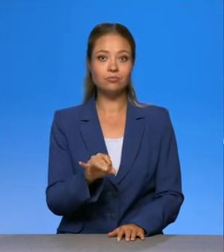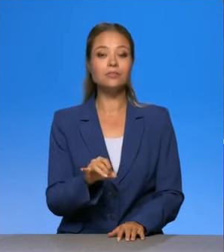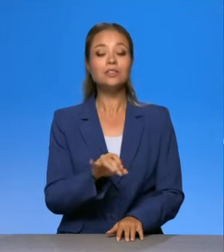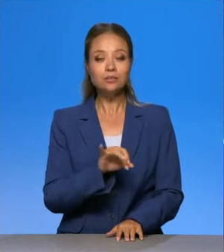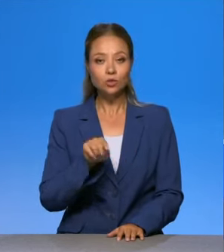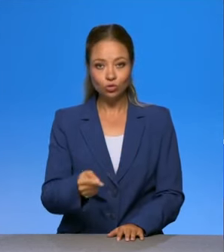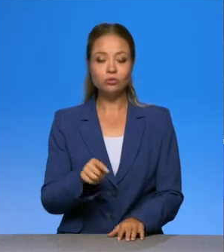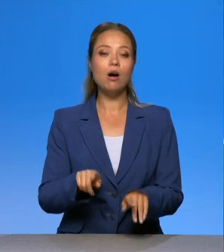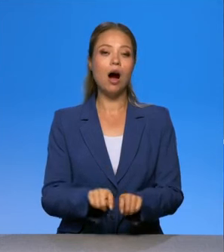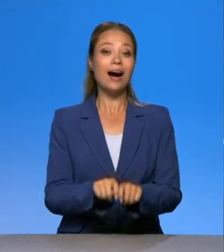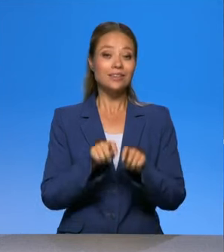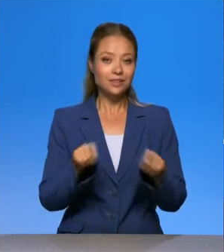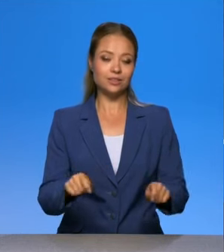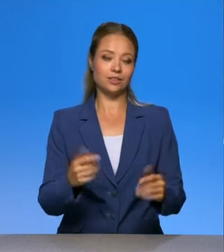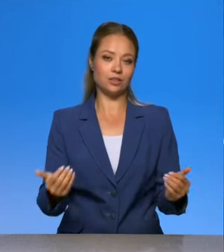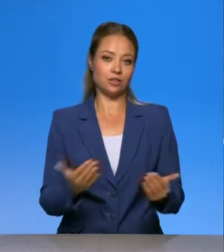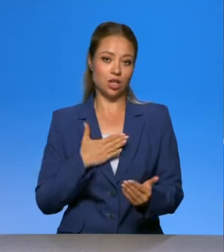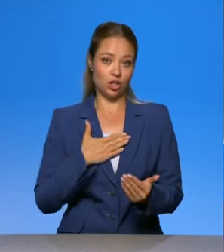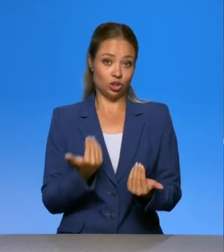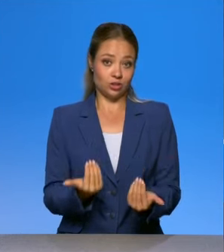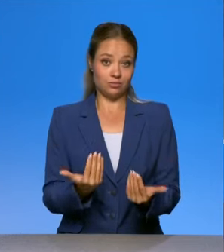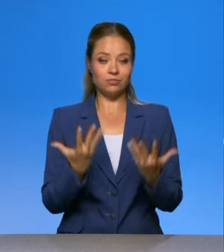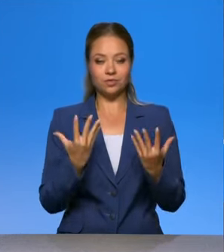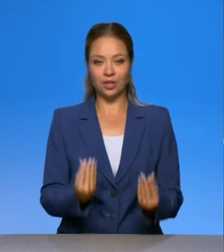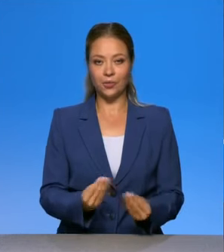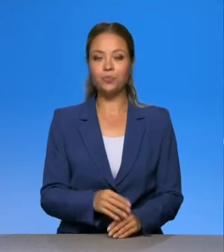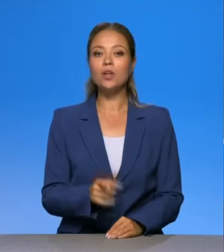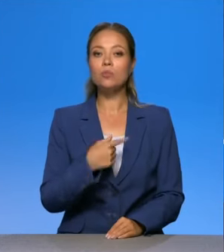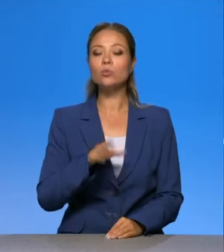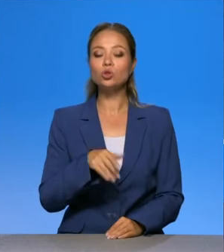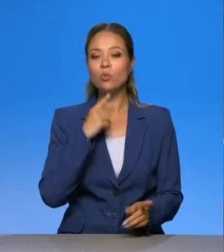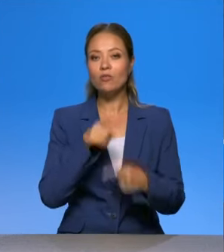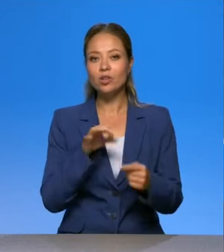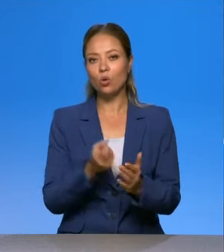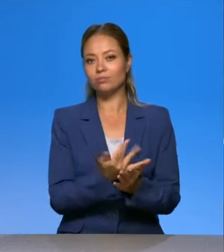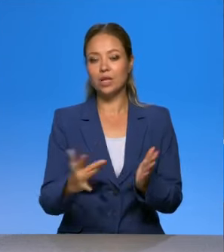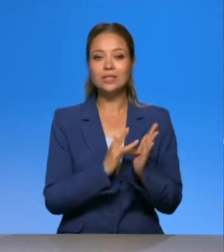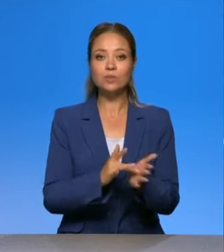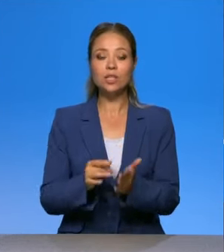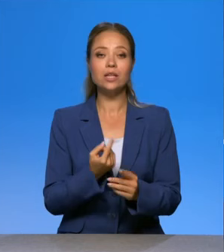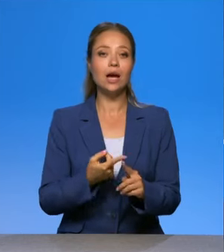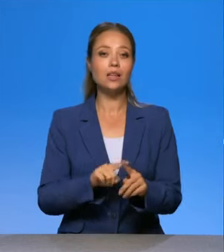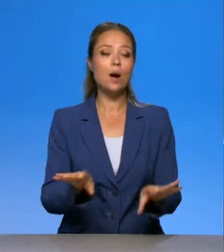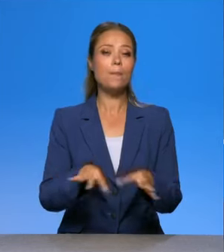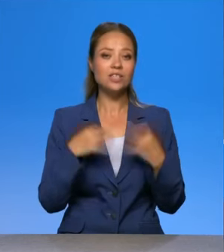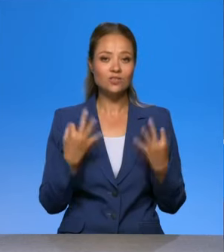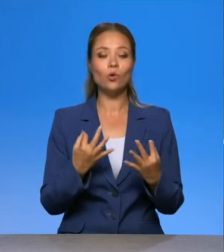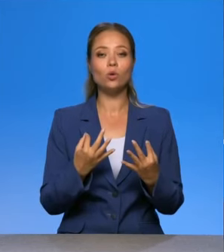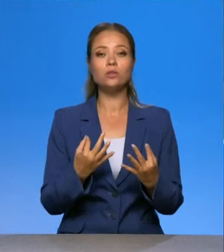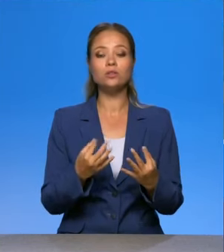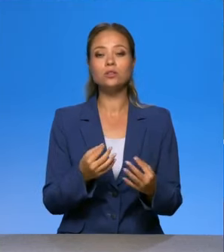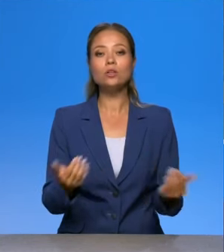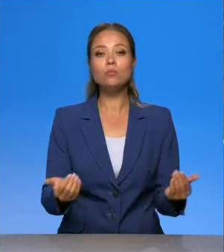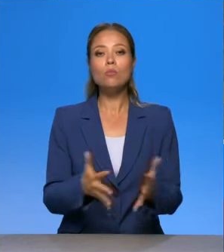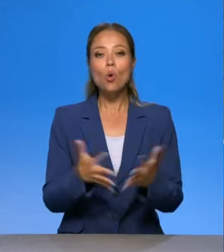5 экспедициях мы будем говорить. И я думаю, что это позволит нам больше людей привлечь в исследователи и